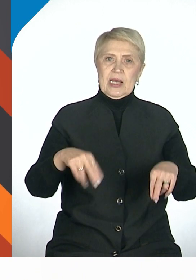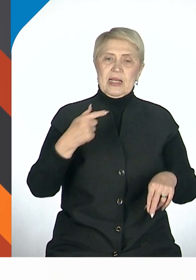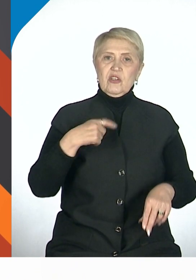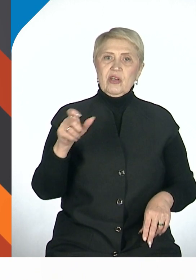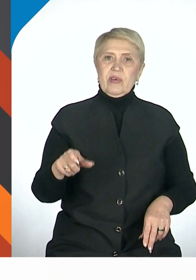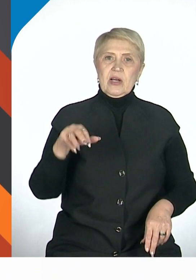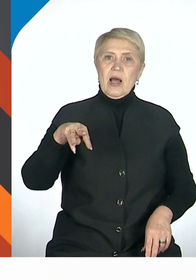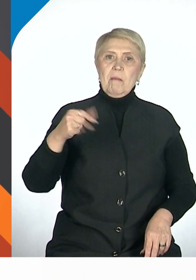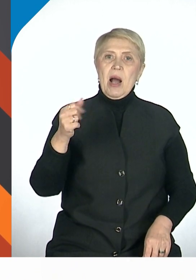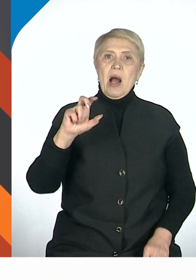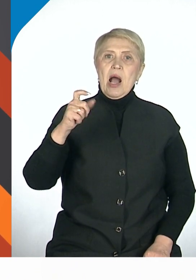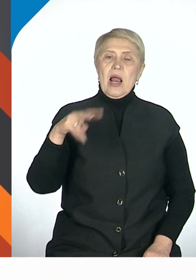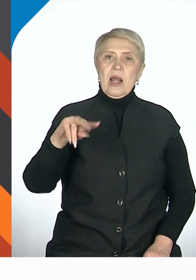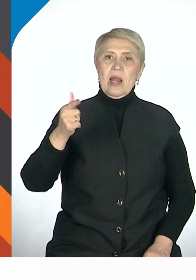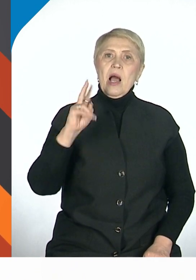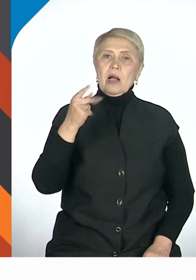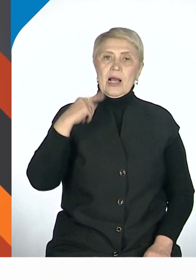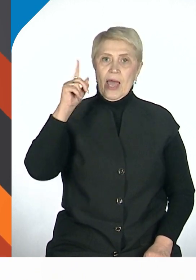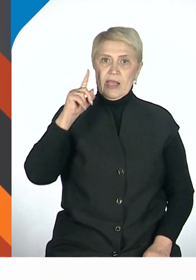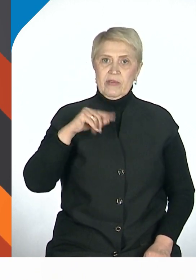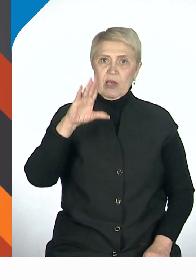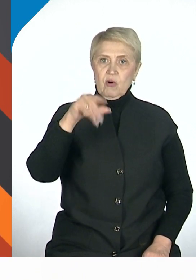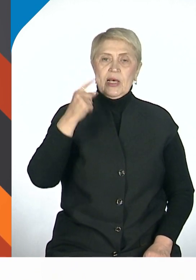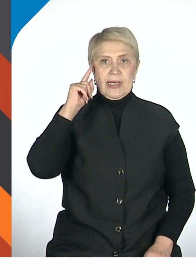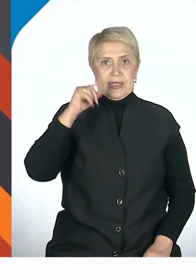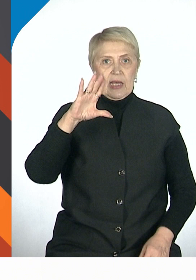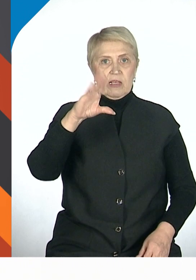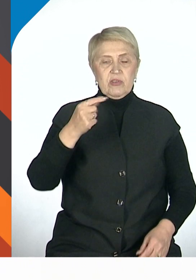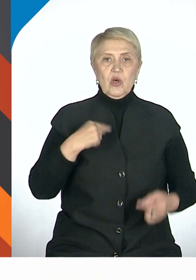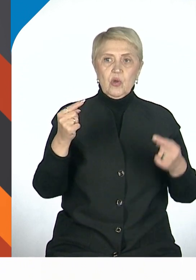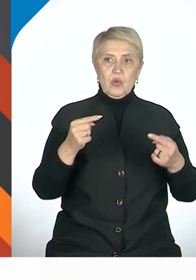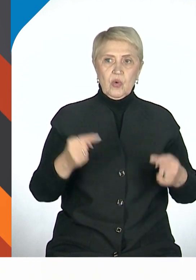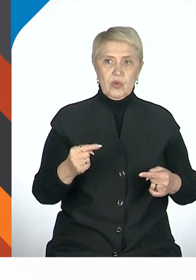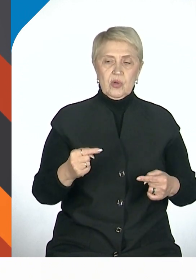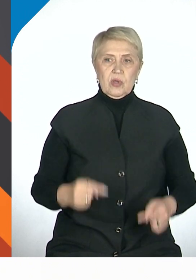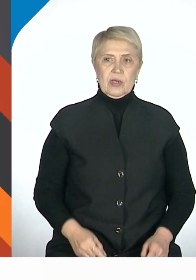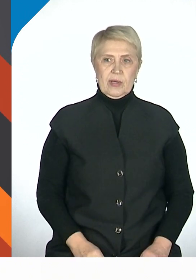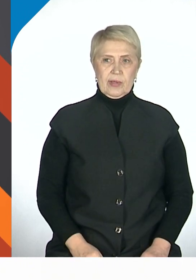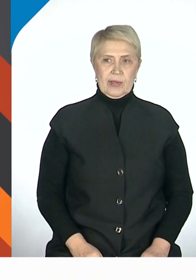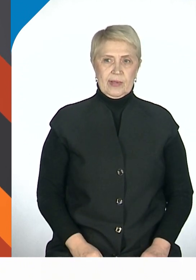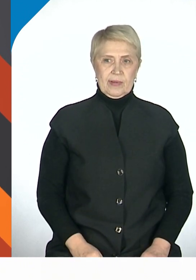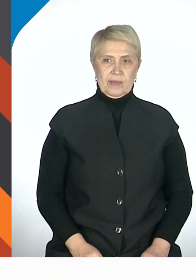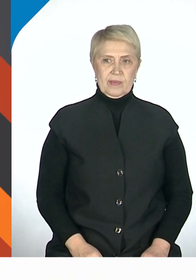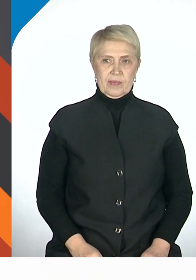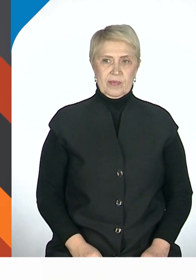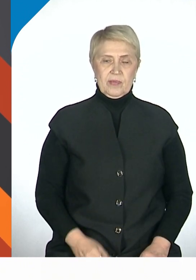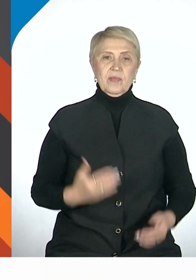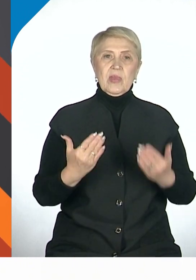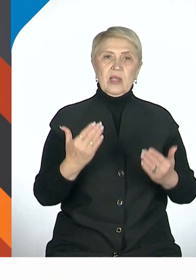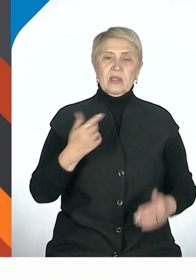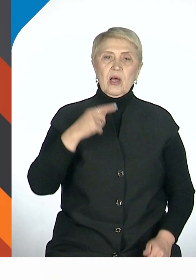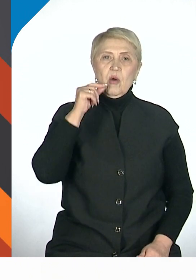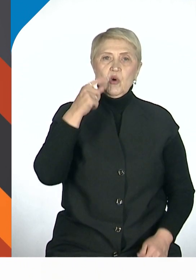Как еврей он знает все религиозные тонкости, а как человек, проводящий операцию, хирургические моменты. Иногда мужчины